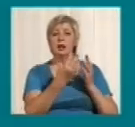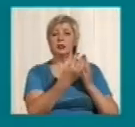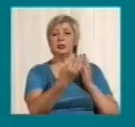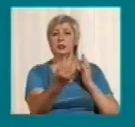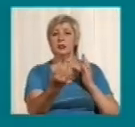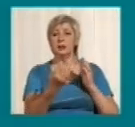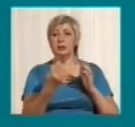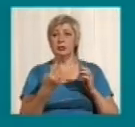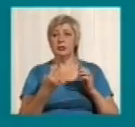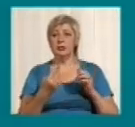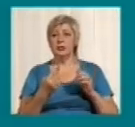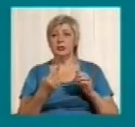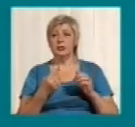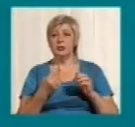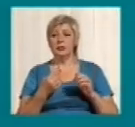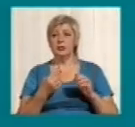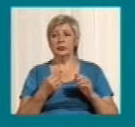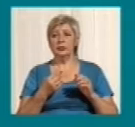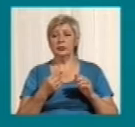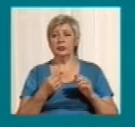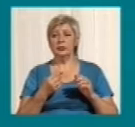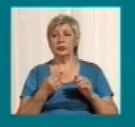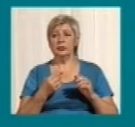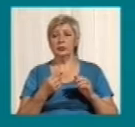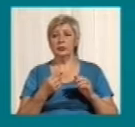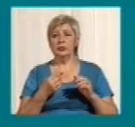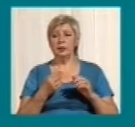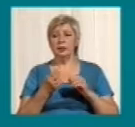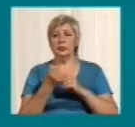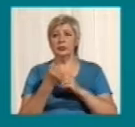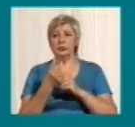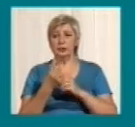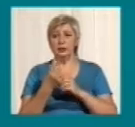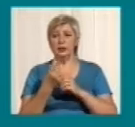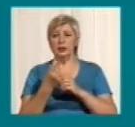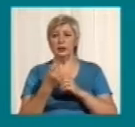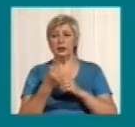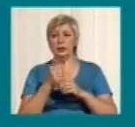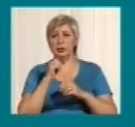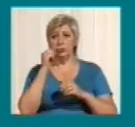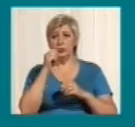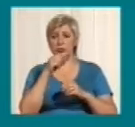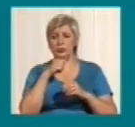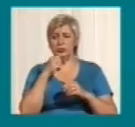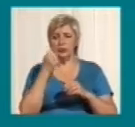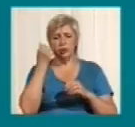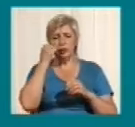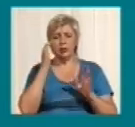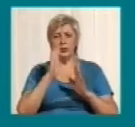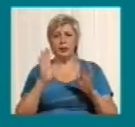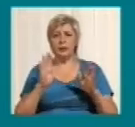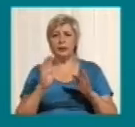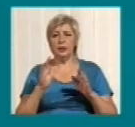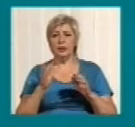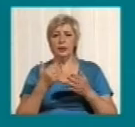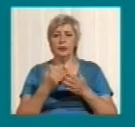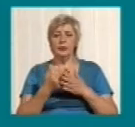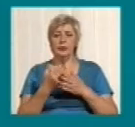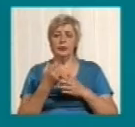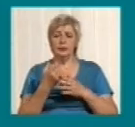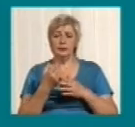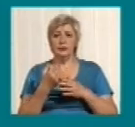Це шкільні майстерні. Ця територія була здана, так. Да. І в 11-12 році, я точно не пам'ятаю, мабуть, в грудні